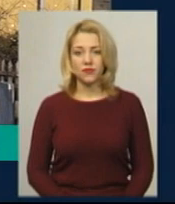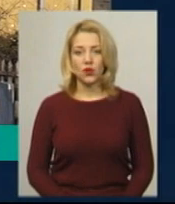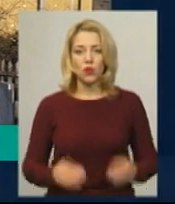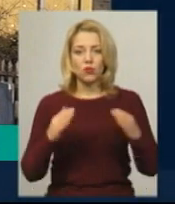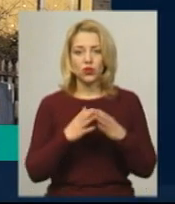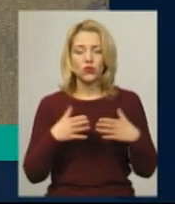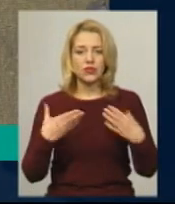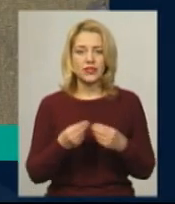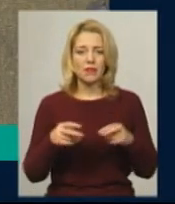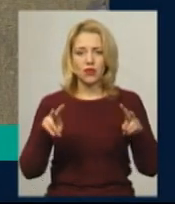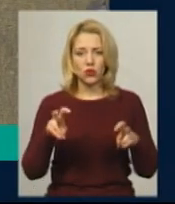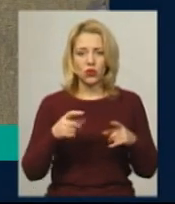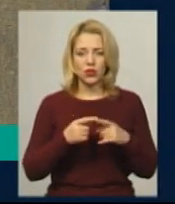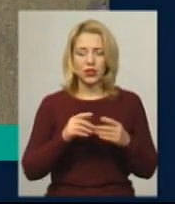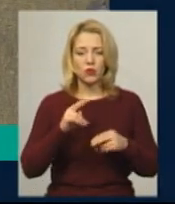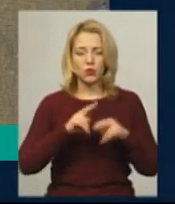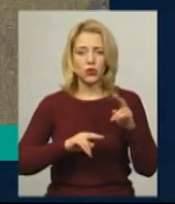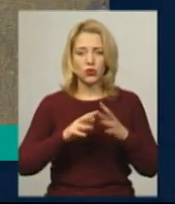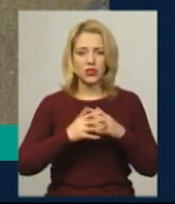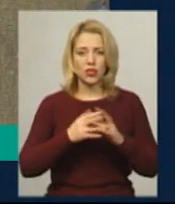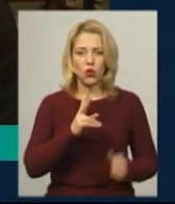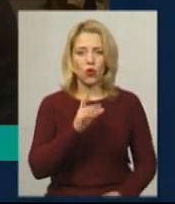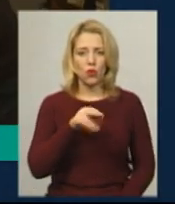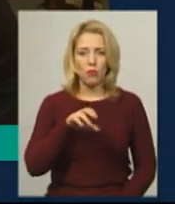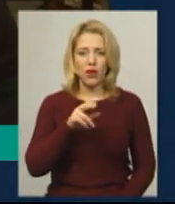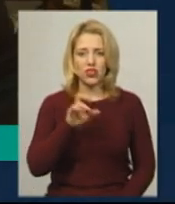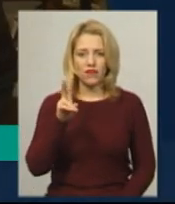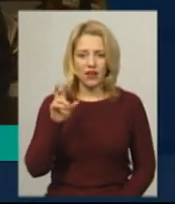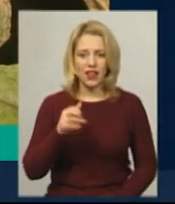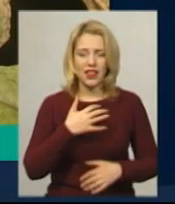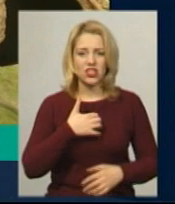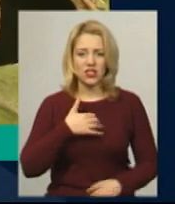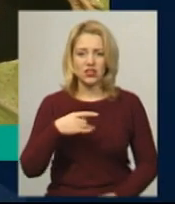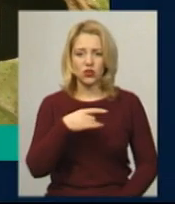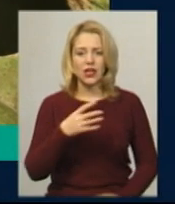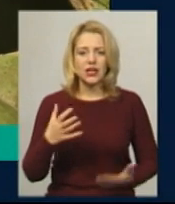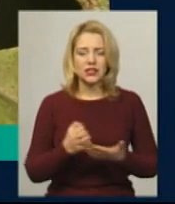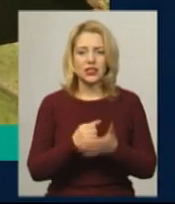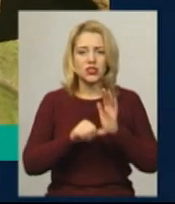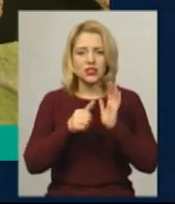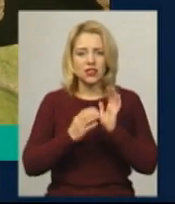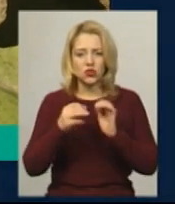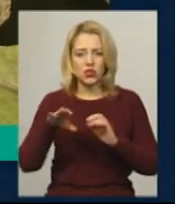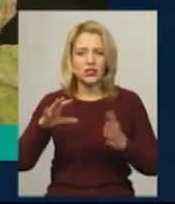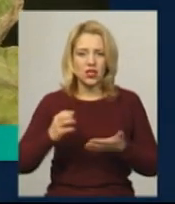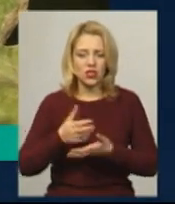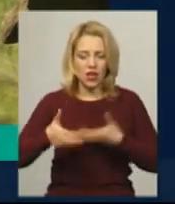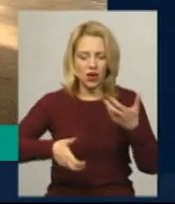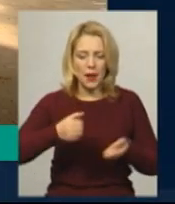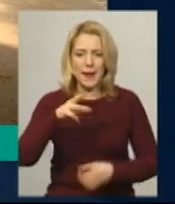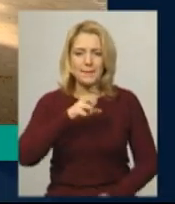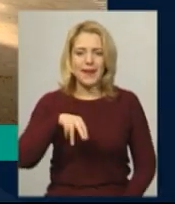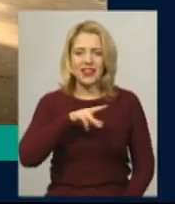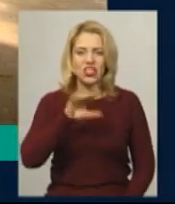Будинок сімейного типу будують у селі Копачівка Деражнянського району. Знахідки 16 століття віднайшли археологи у Меджибіській